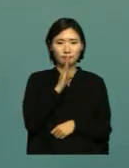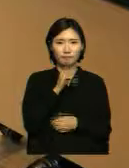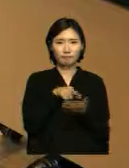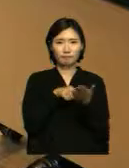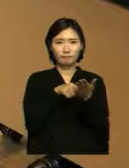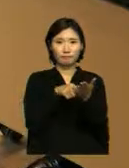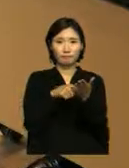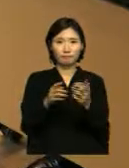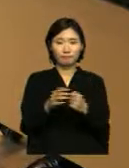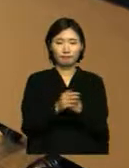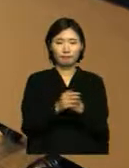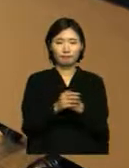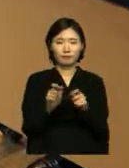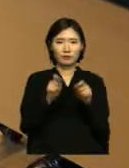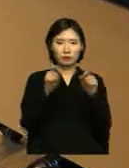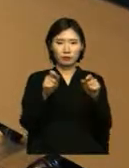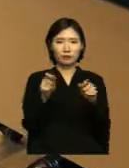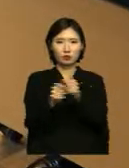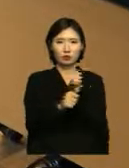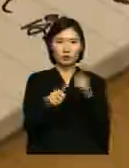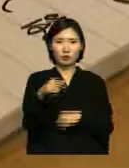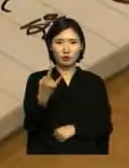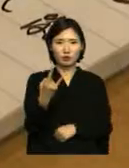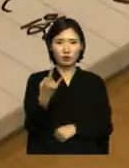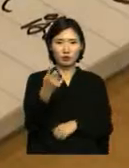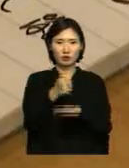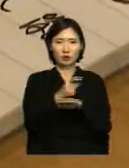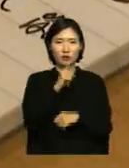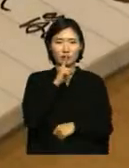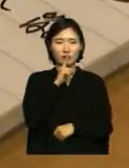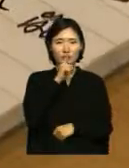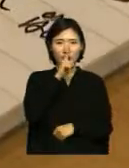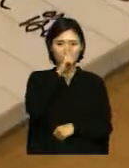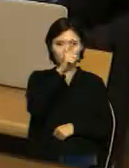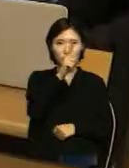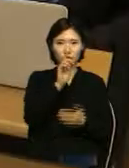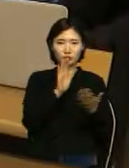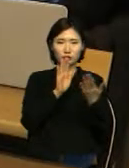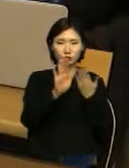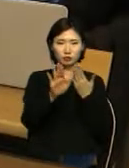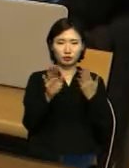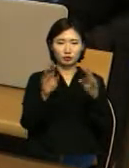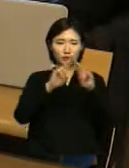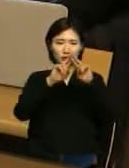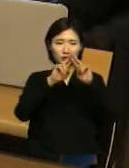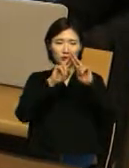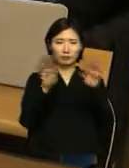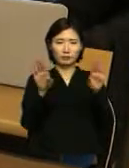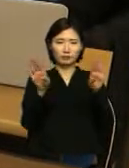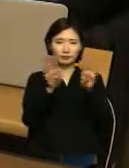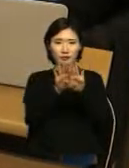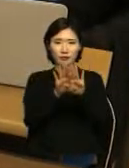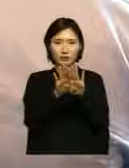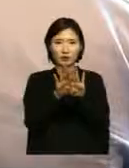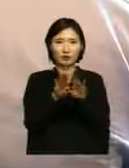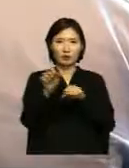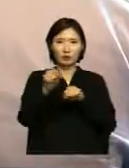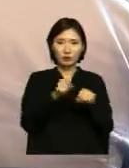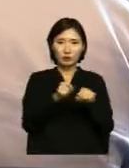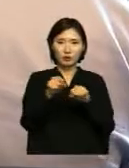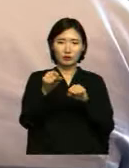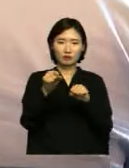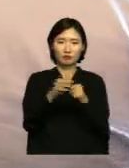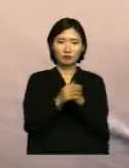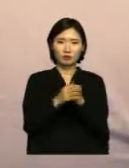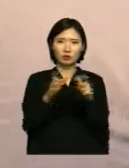겁니다. 인수위는 5일까지 결과 보고서를 작성해 전달한 후 회단하게 되고 활동 결과와 이행 방법에 대해선